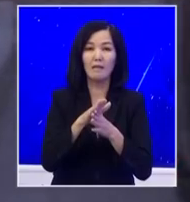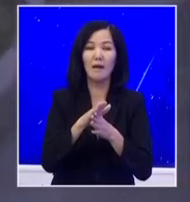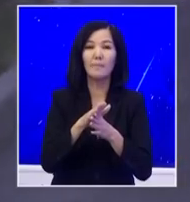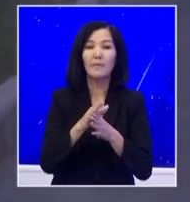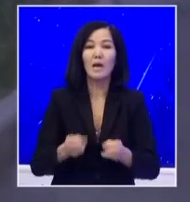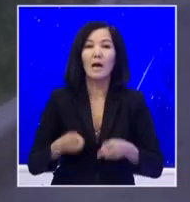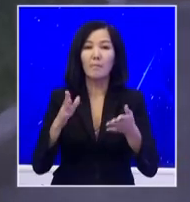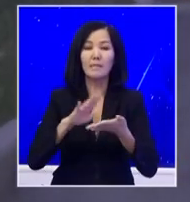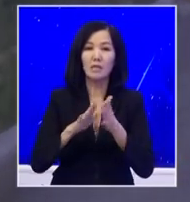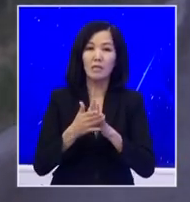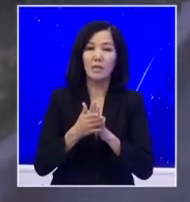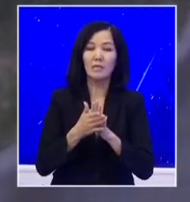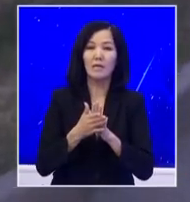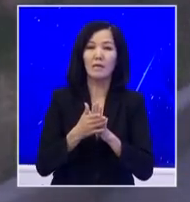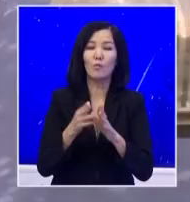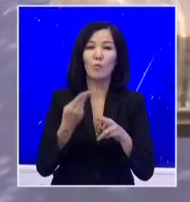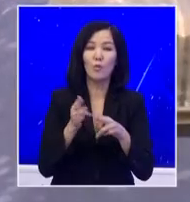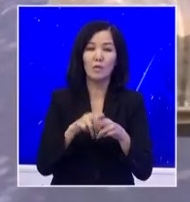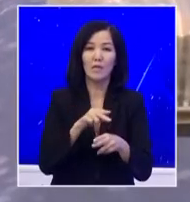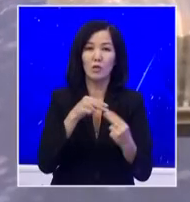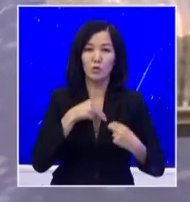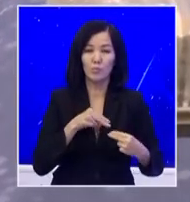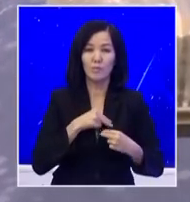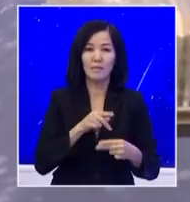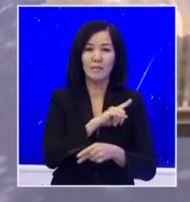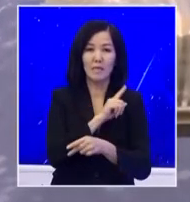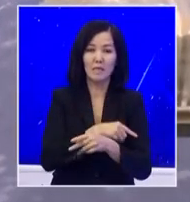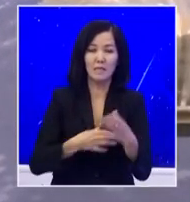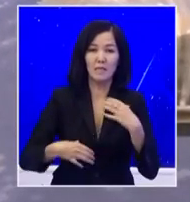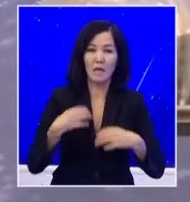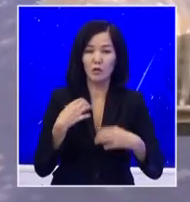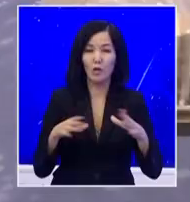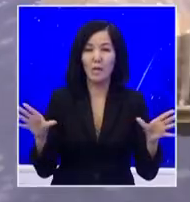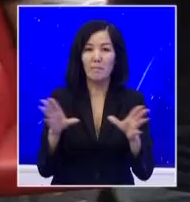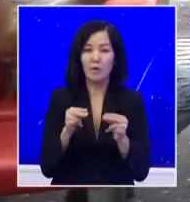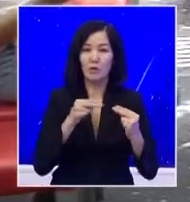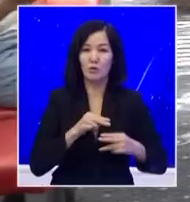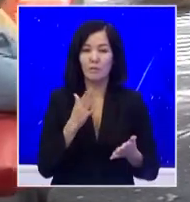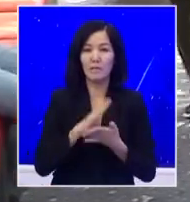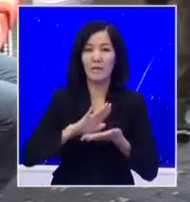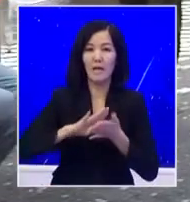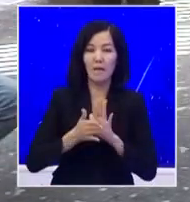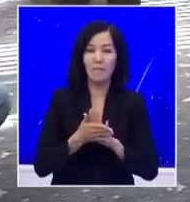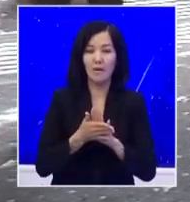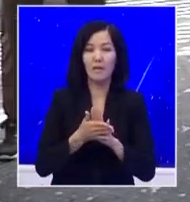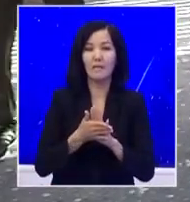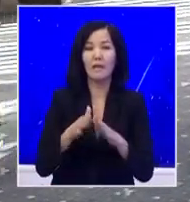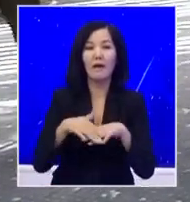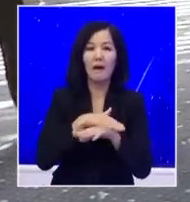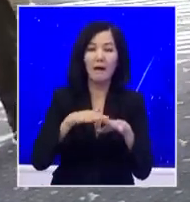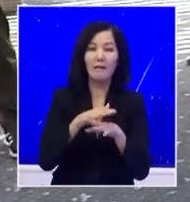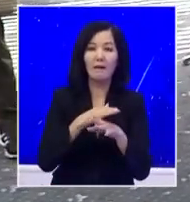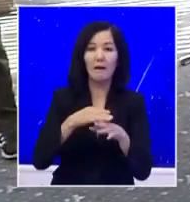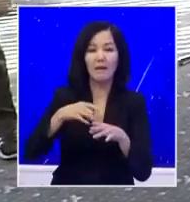оның жұмысы тіптен қыза түсті. Тілшілермен бірге тыңбай еңбек етті. Өңірдегі епит ахуалды халыққа жеткізу үшін